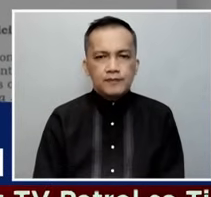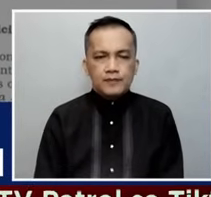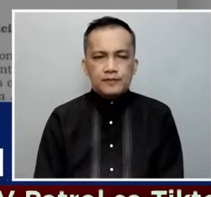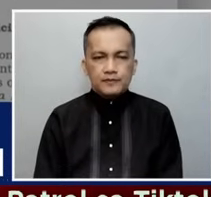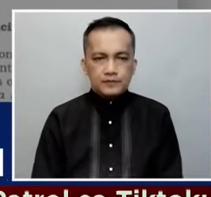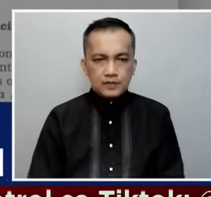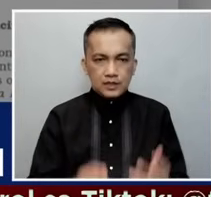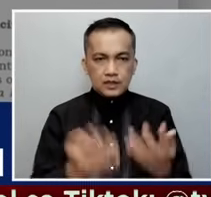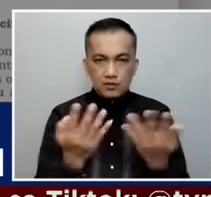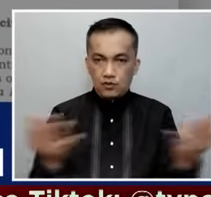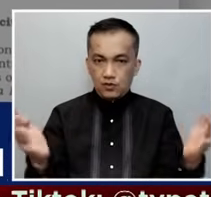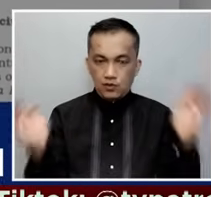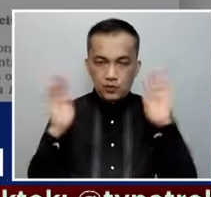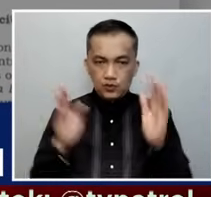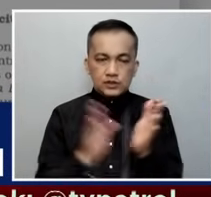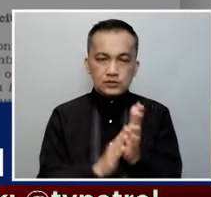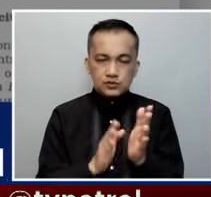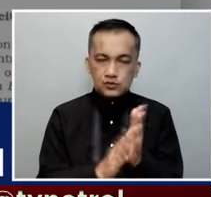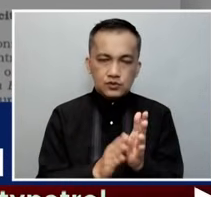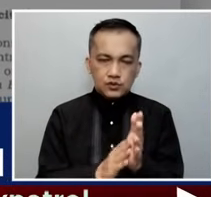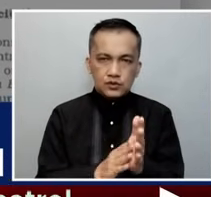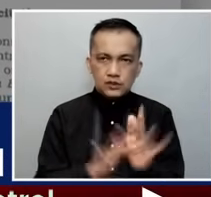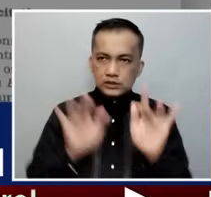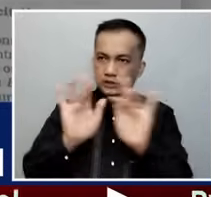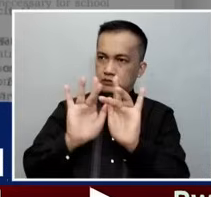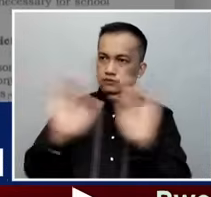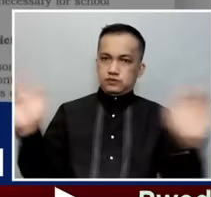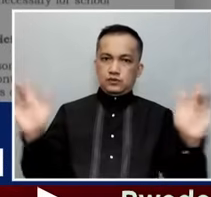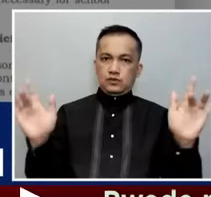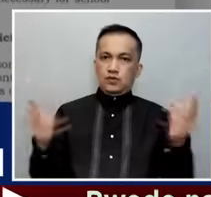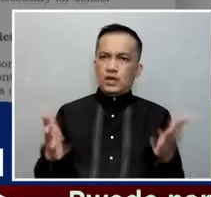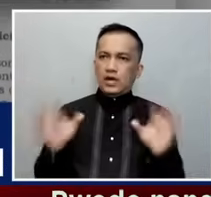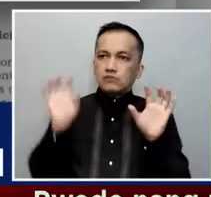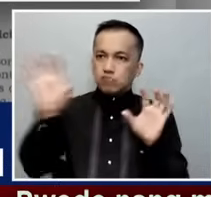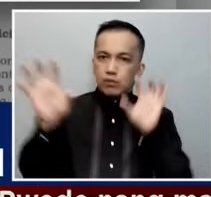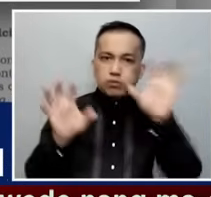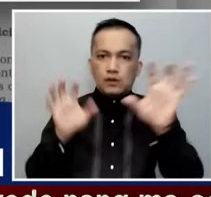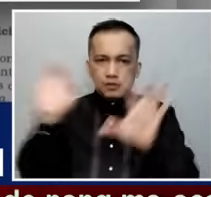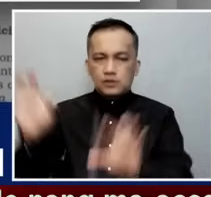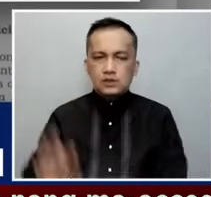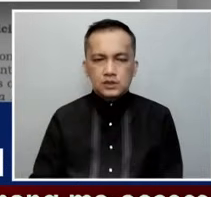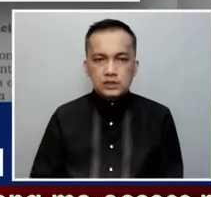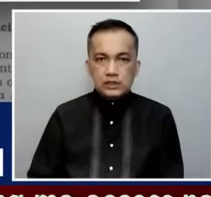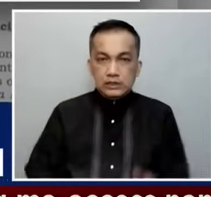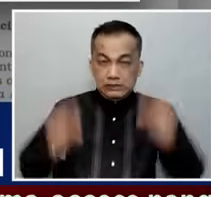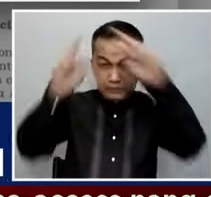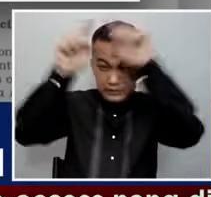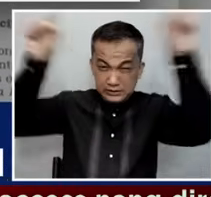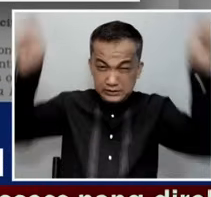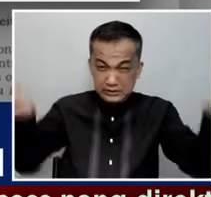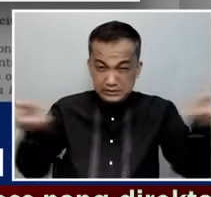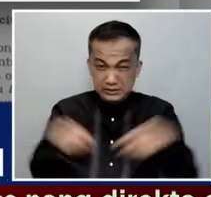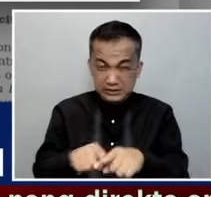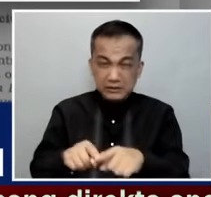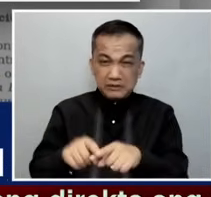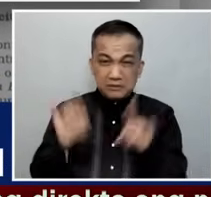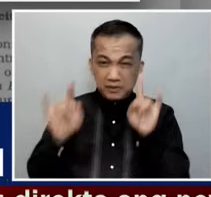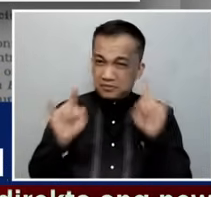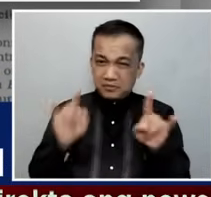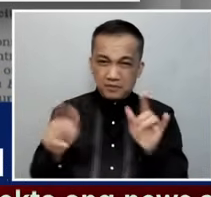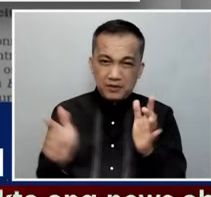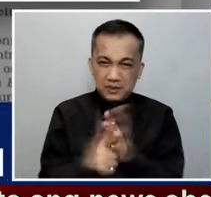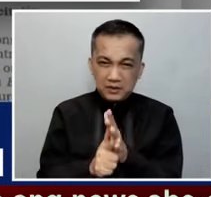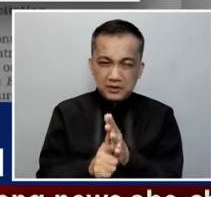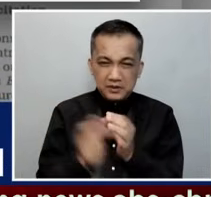ng silid-aralan dapat bare o walang nakadikit. Bawal din ang malalaking signage na may commercial advertisement,